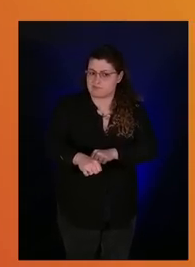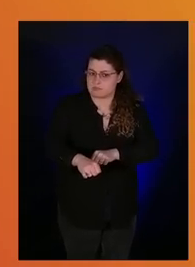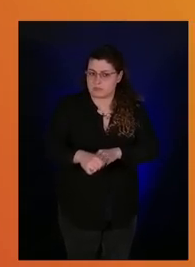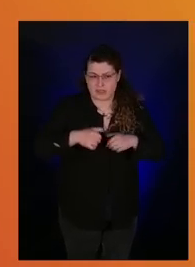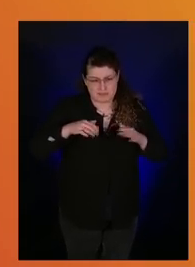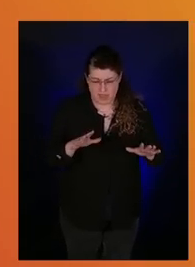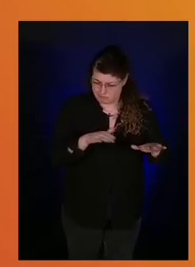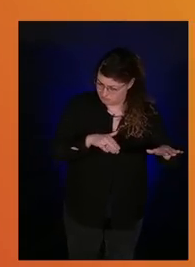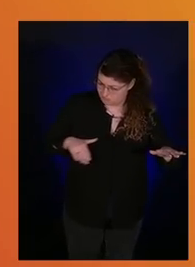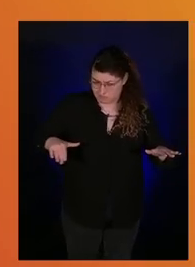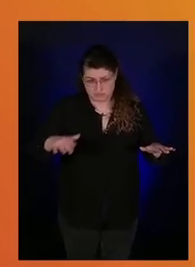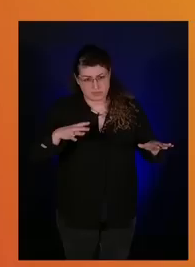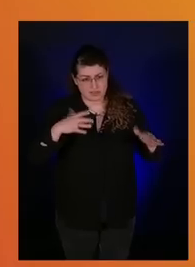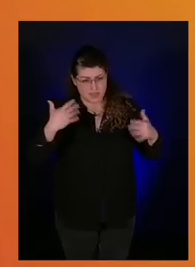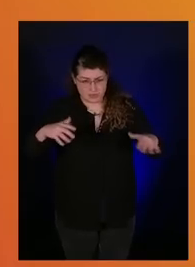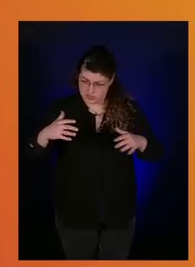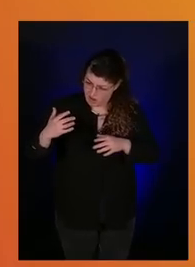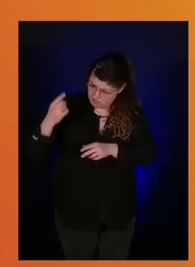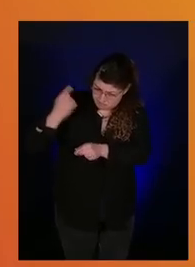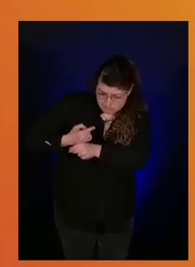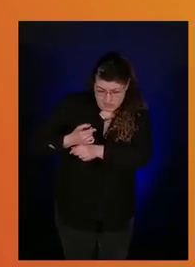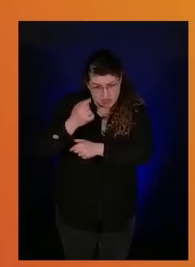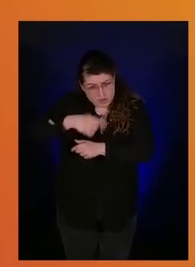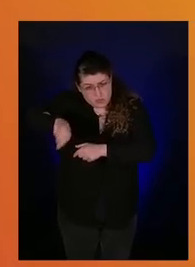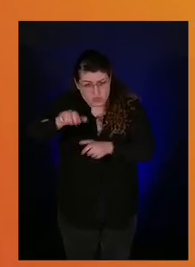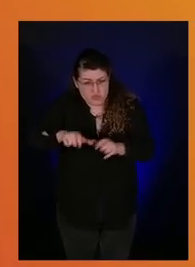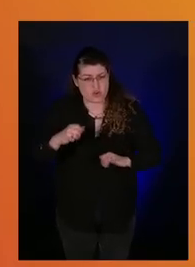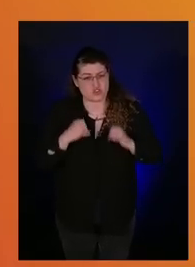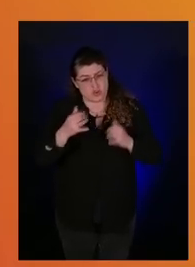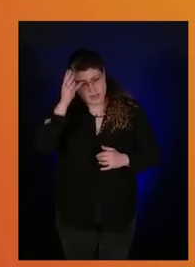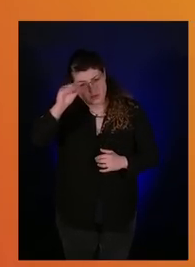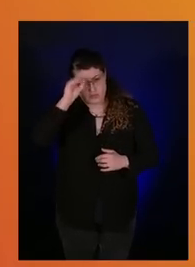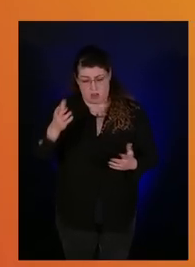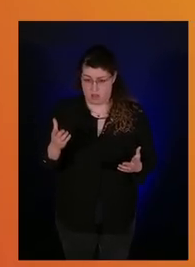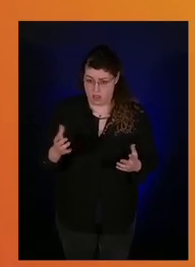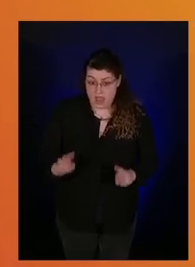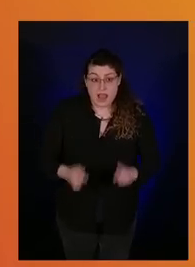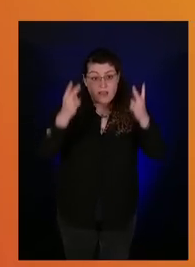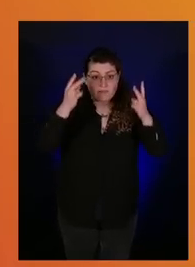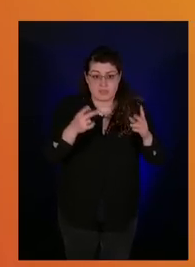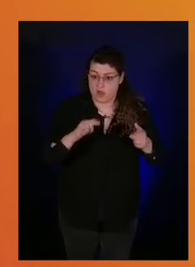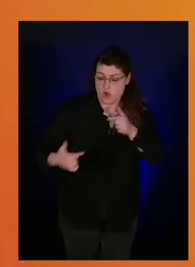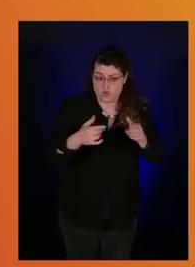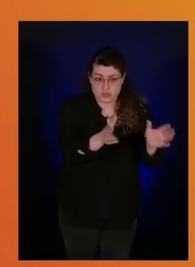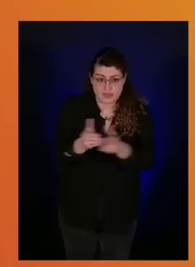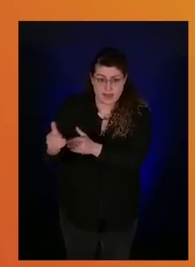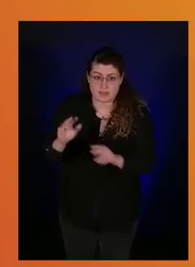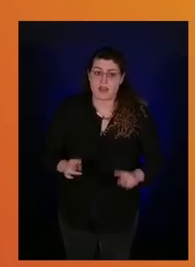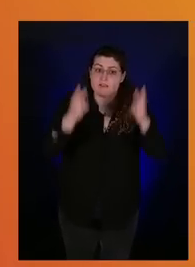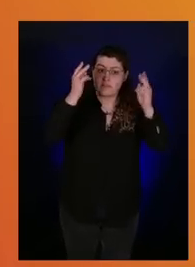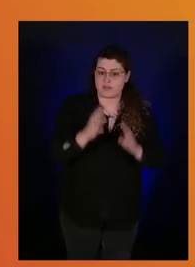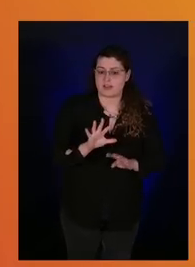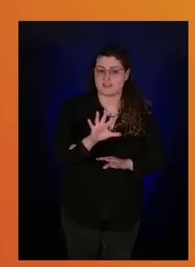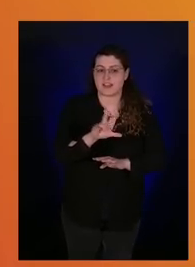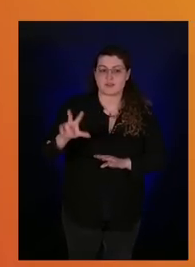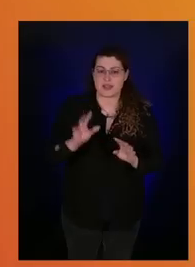malgré une répression qui s'est déjà abattue sur eux et sur elles. Mes camarades, vive la lutte des classes, vive le 53e congrès, vive